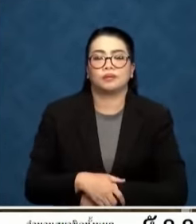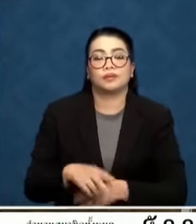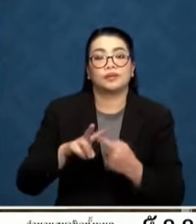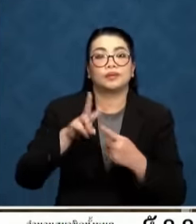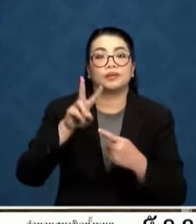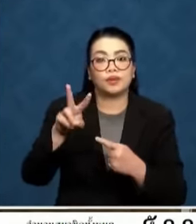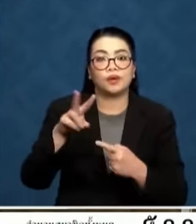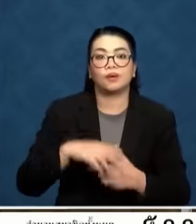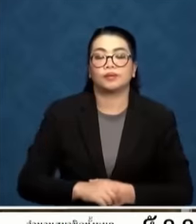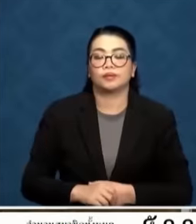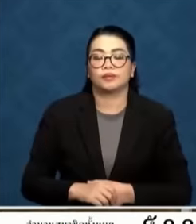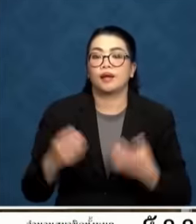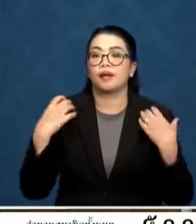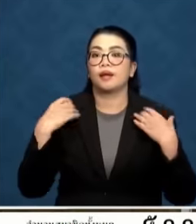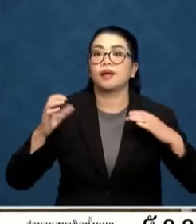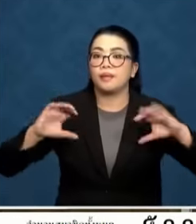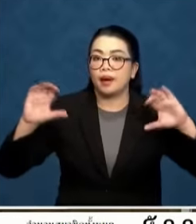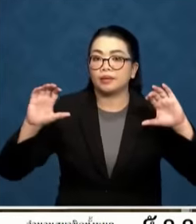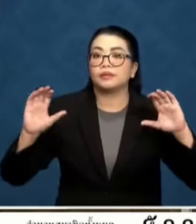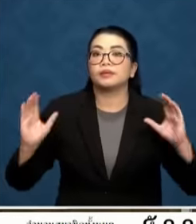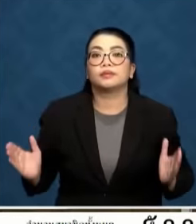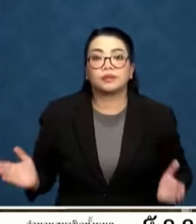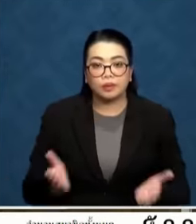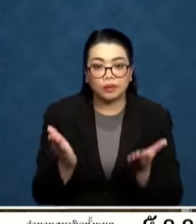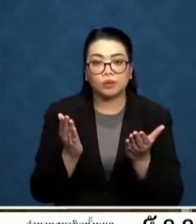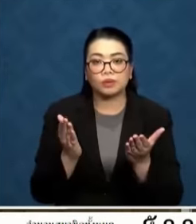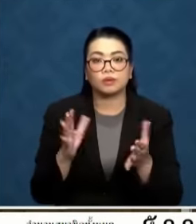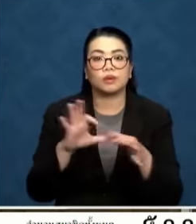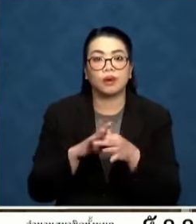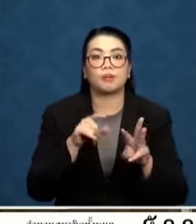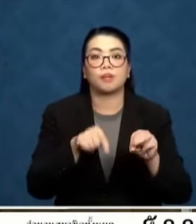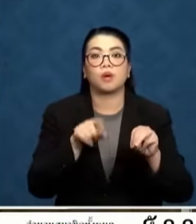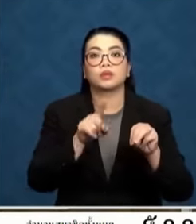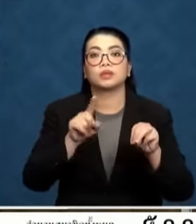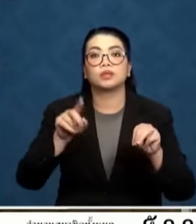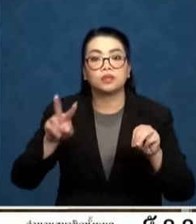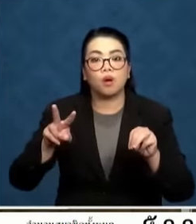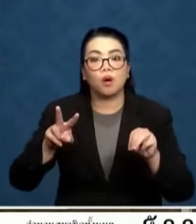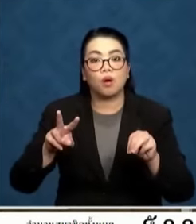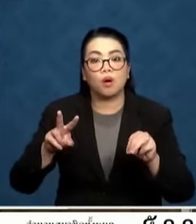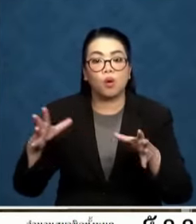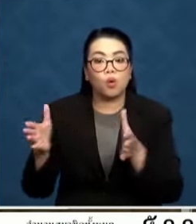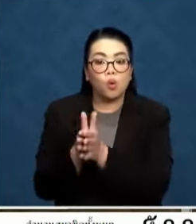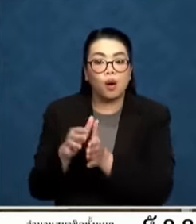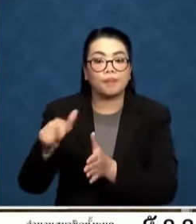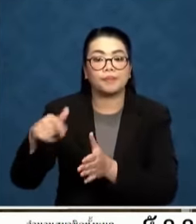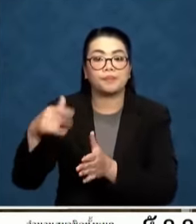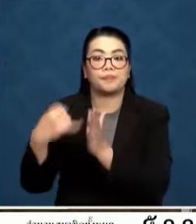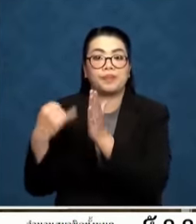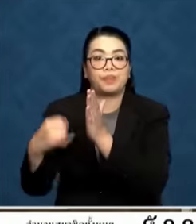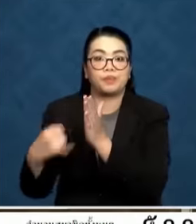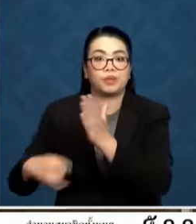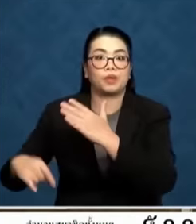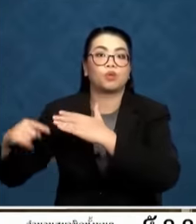2รัฐบาลจะสนับสนุนการนิรโทษกรรมที่รวมคดี